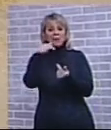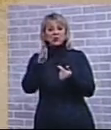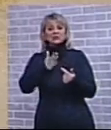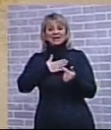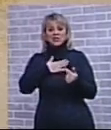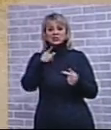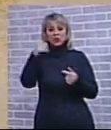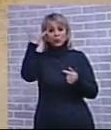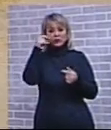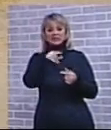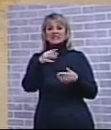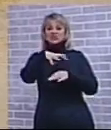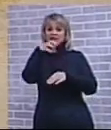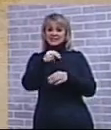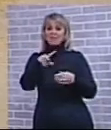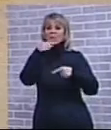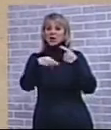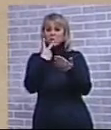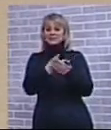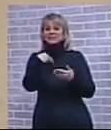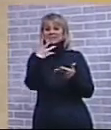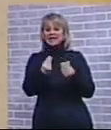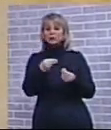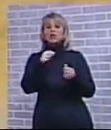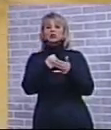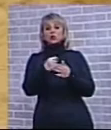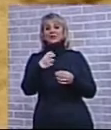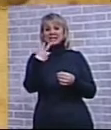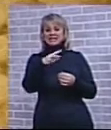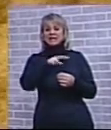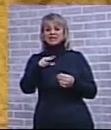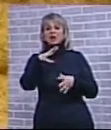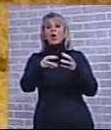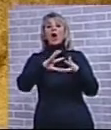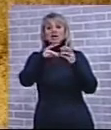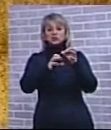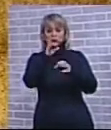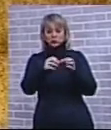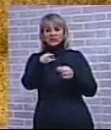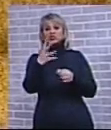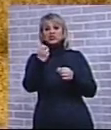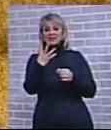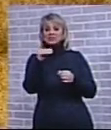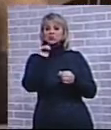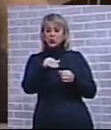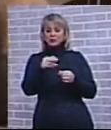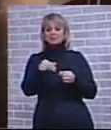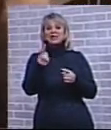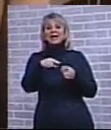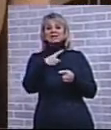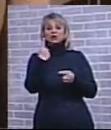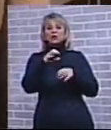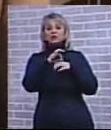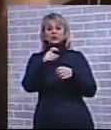на наших. Буренки швидской породы за день дают до 30 литров молока, а общую дозу за сутки здесь 14 тонн. Это одно